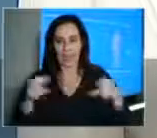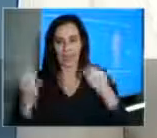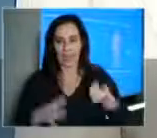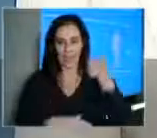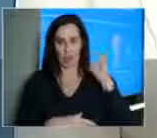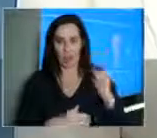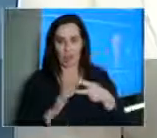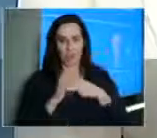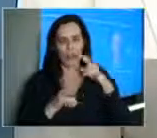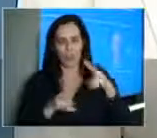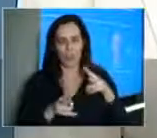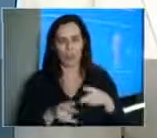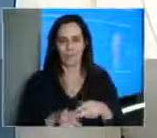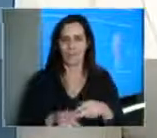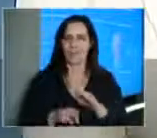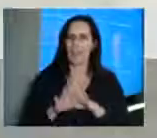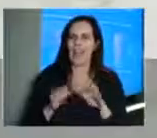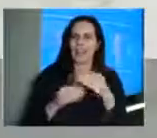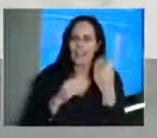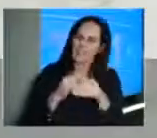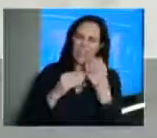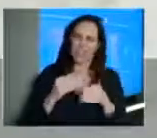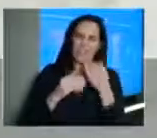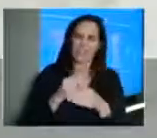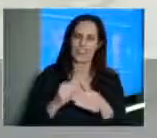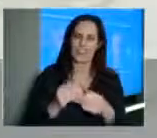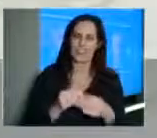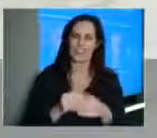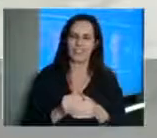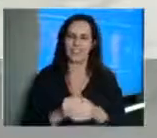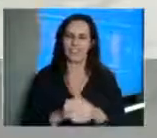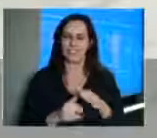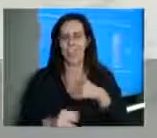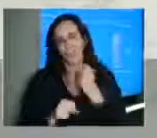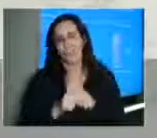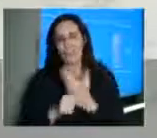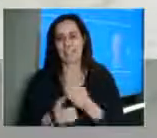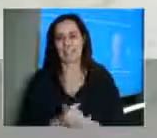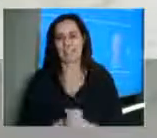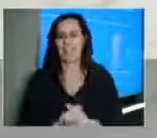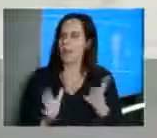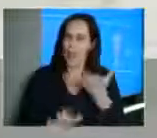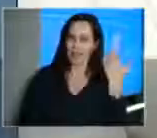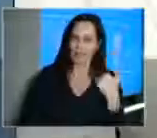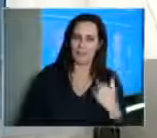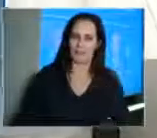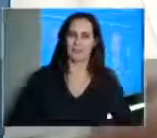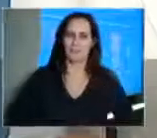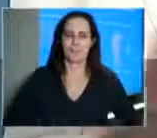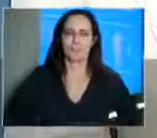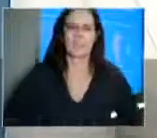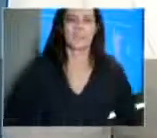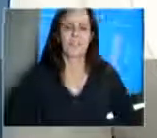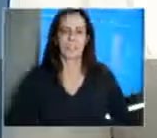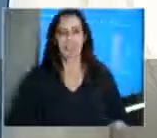אתמול? רק את הקצה של הקצה, כי אני עובד. מה היה? ירדו עליך שוב?